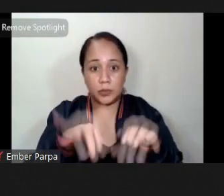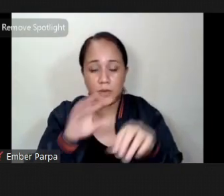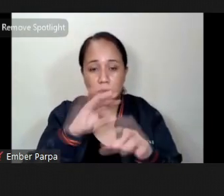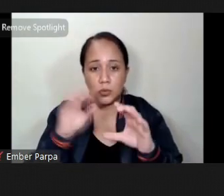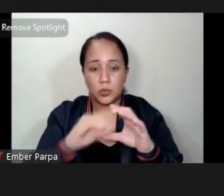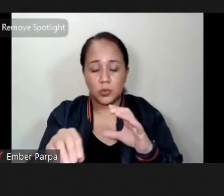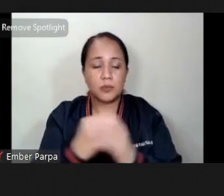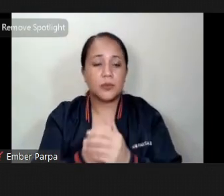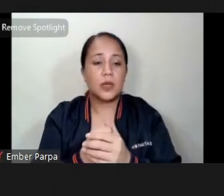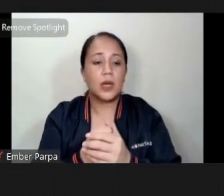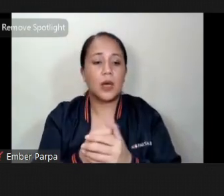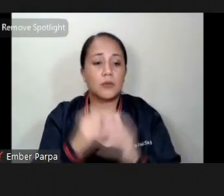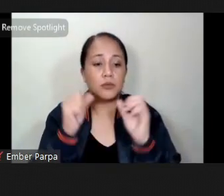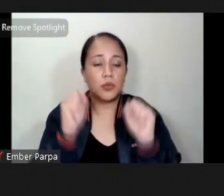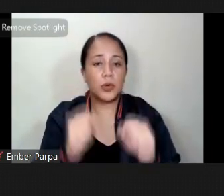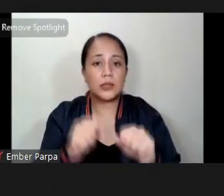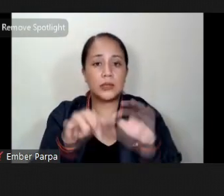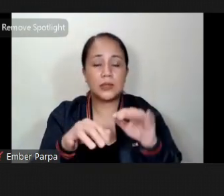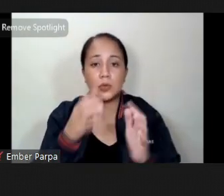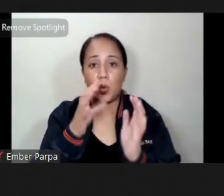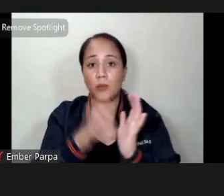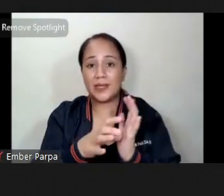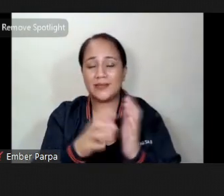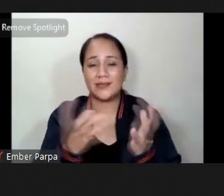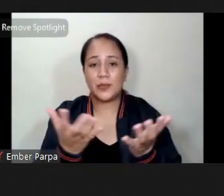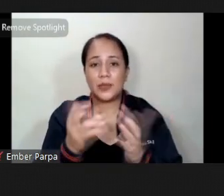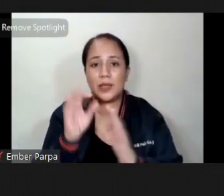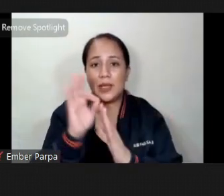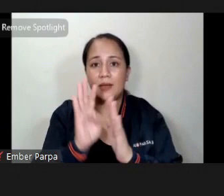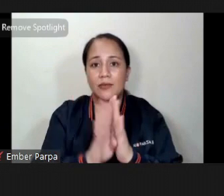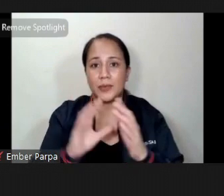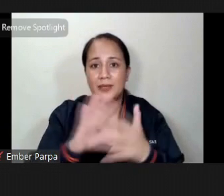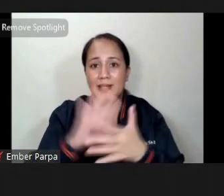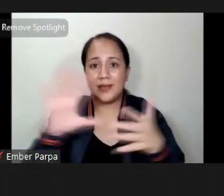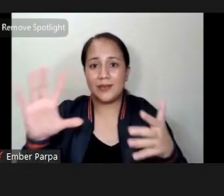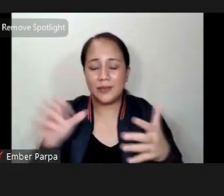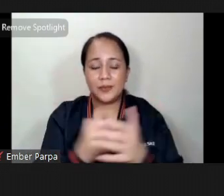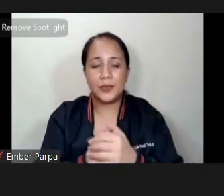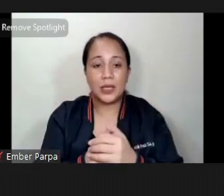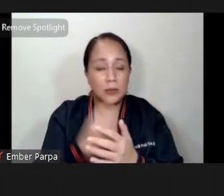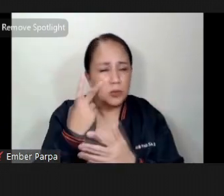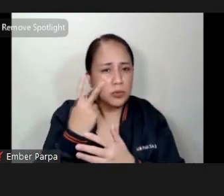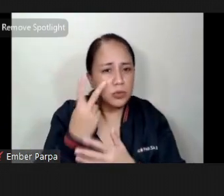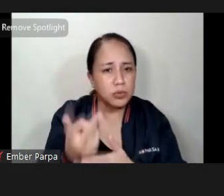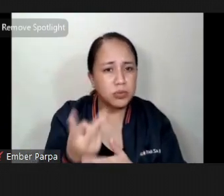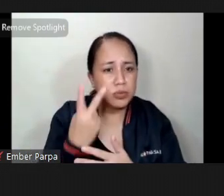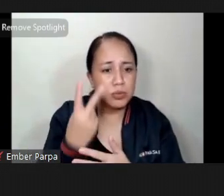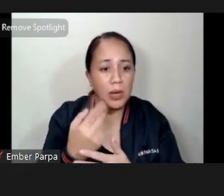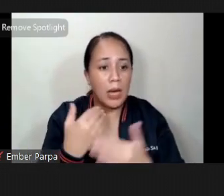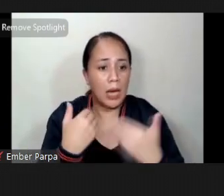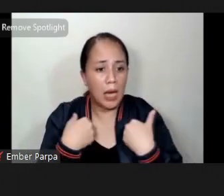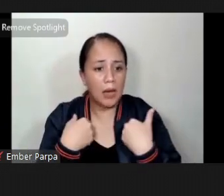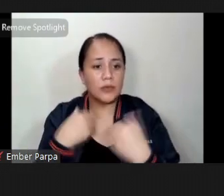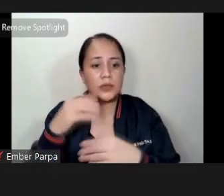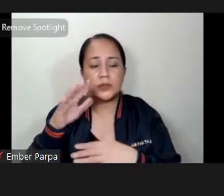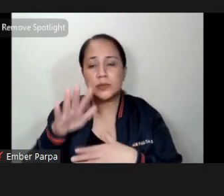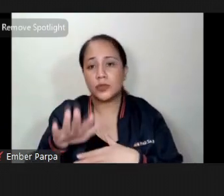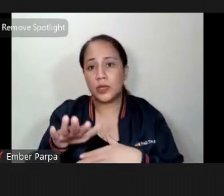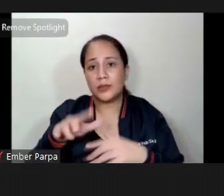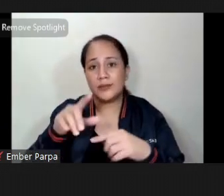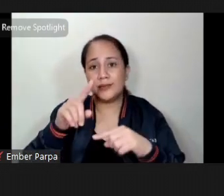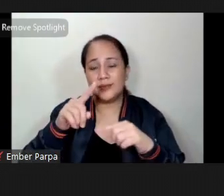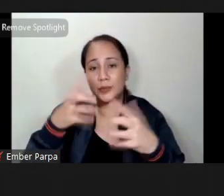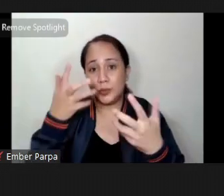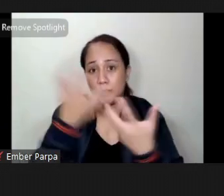at maaari nyo rin pong i-type sa comment section sa ating FB Live. So sa nakikita nyo po, meron pong child-friendly,